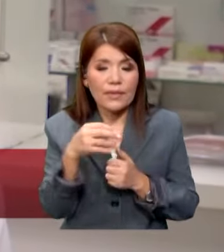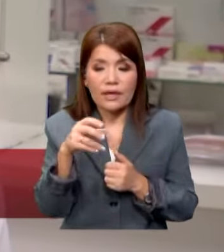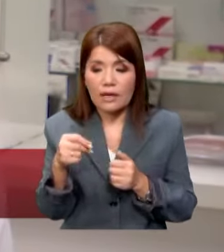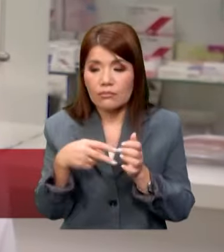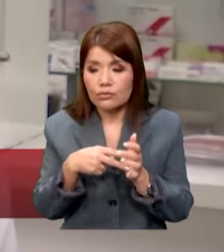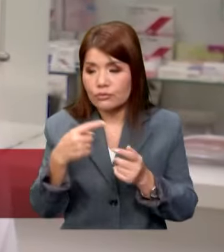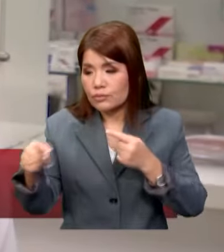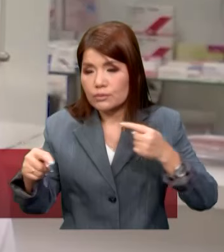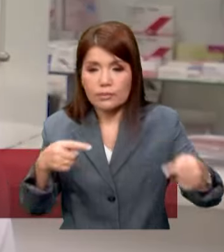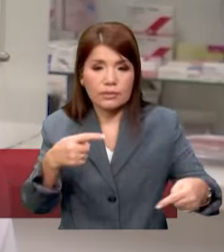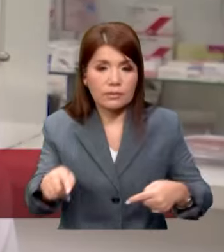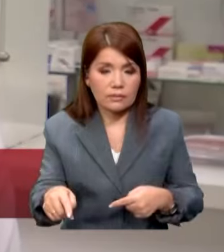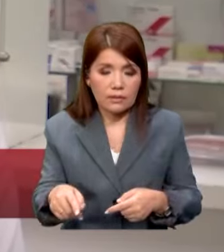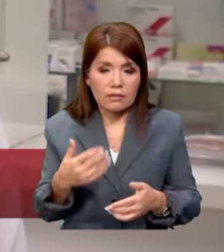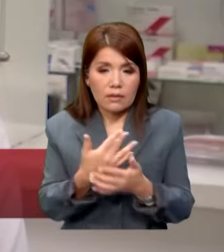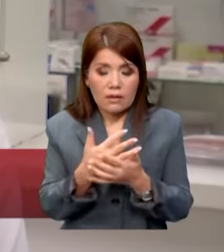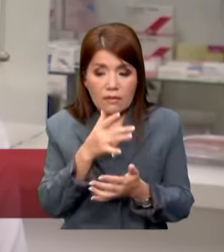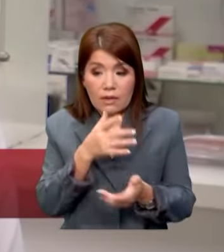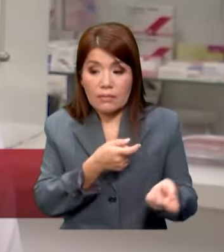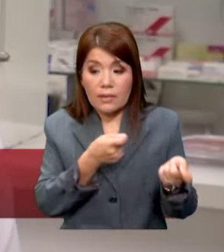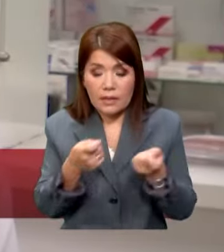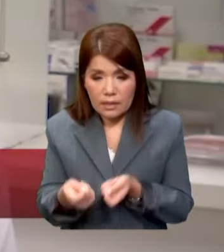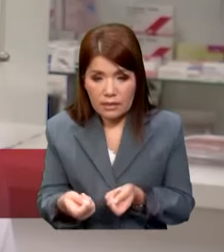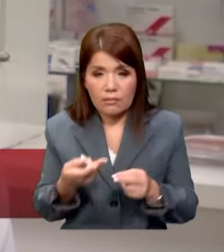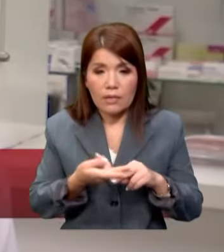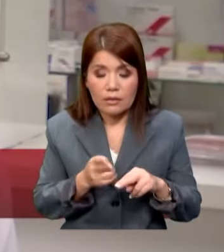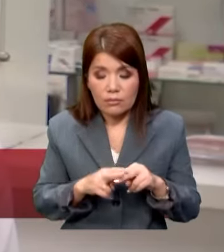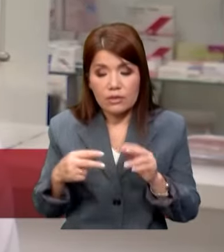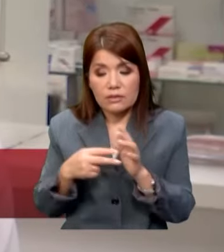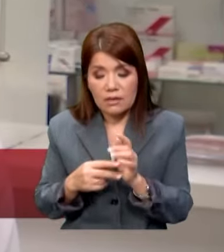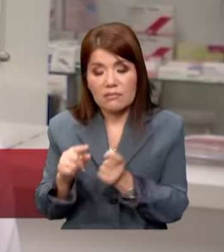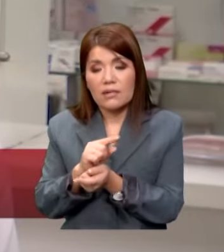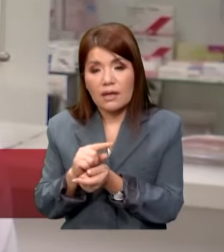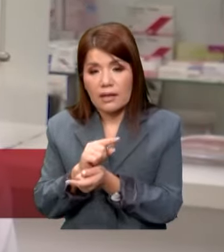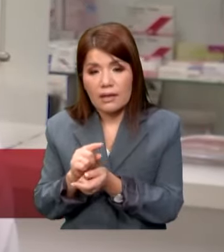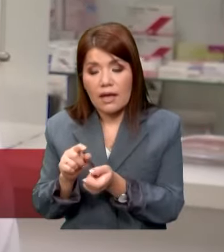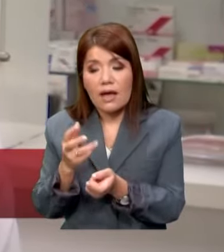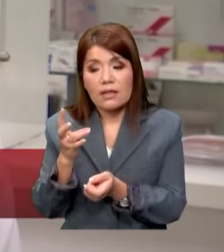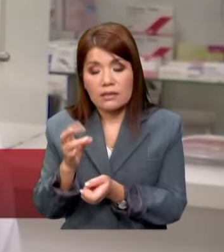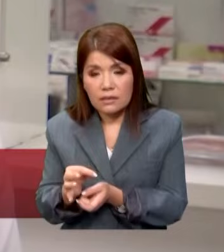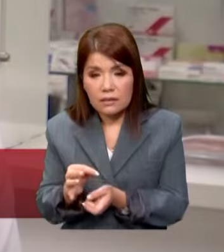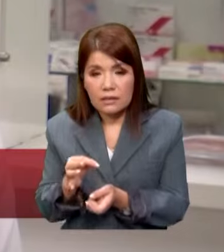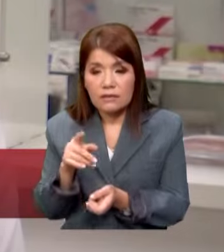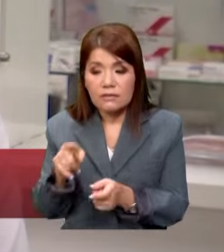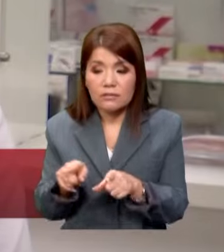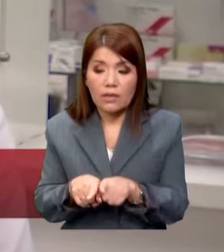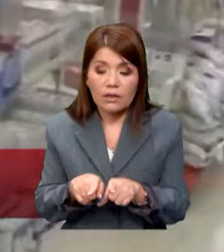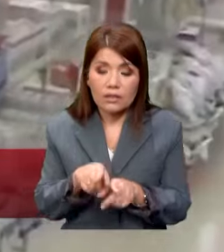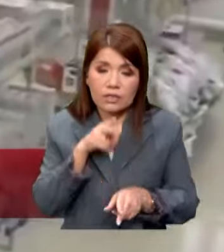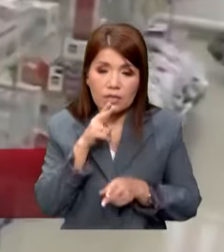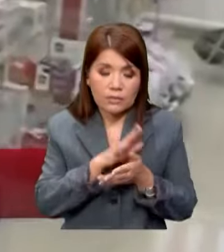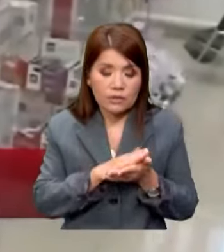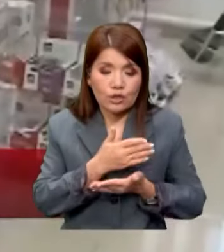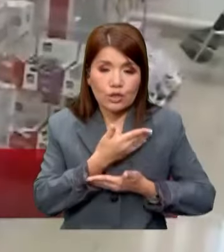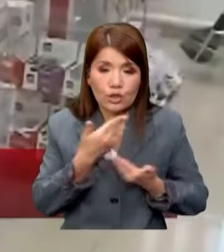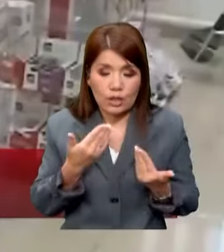баға, әртүрлі уақытта келген, сондықтан бағада өзгеріс болады. Ал негізінде былай шағымдар жоқ.